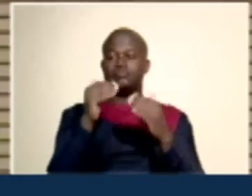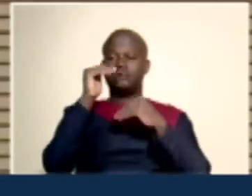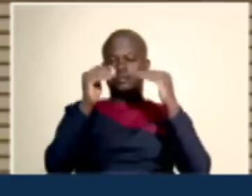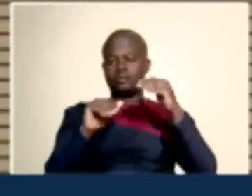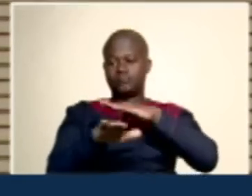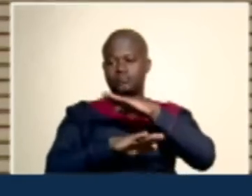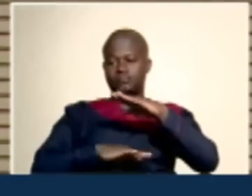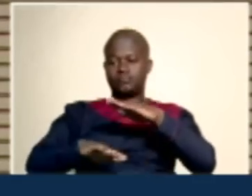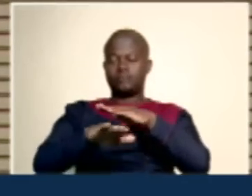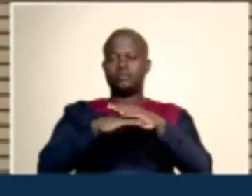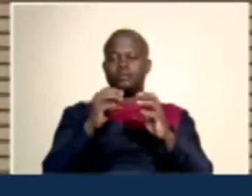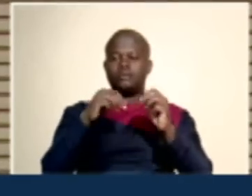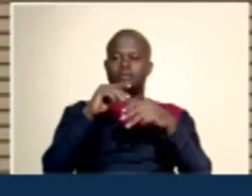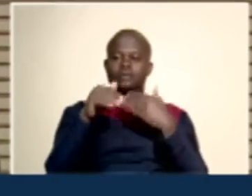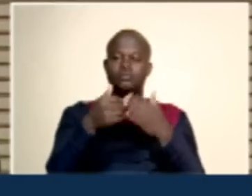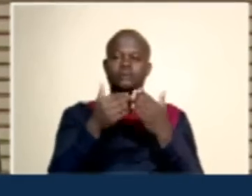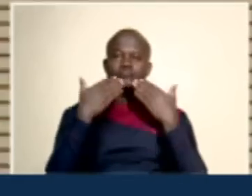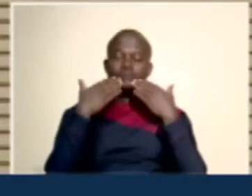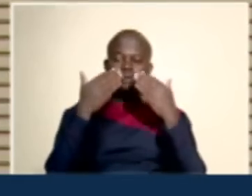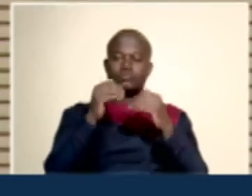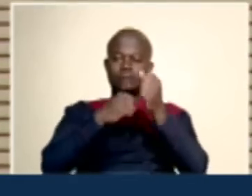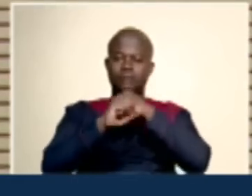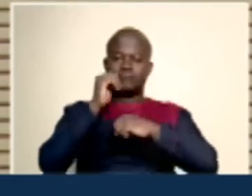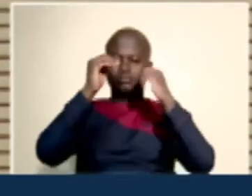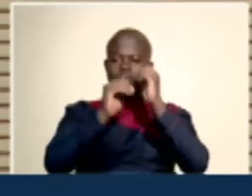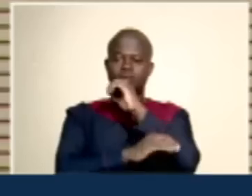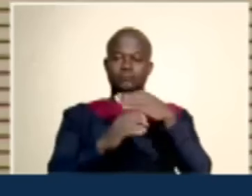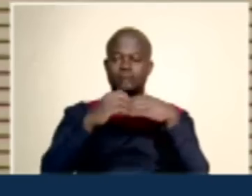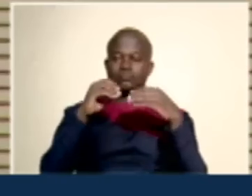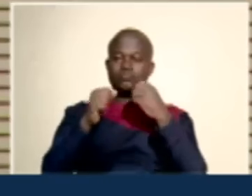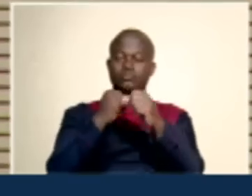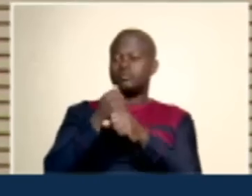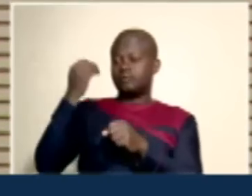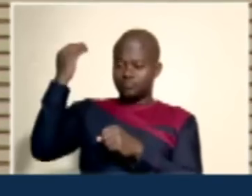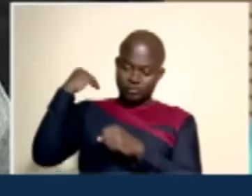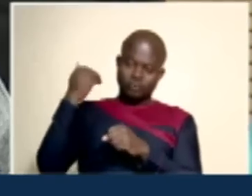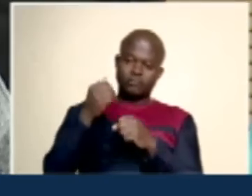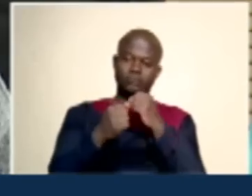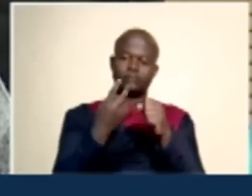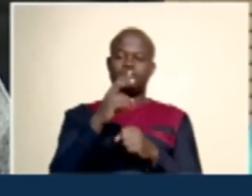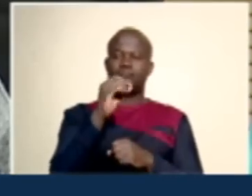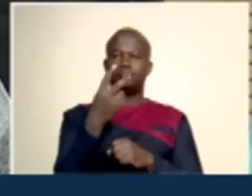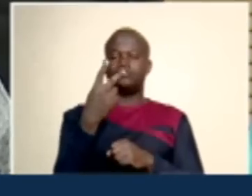nzego z'ibanze. Abadepite bashimye ibikorwa by'urwego rw'igihugu rw'imiyoborere mu mwaka ushize wa